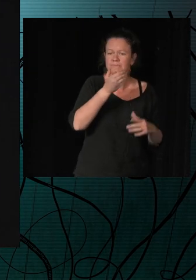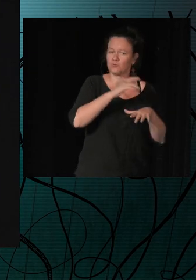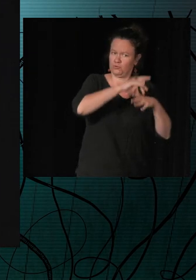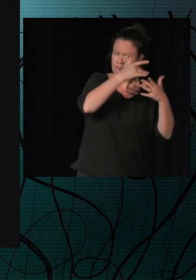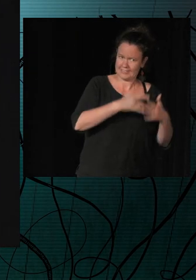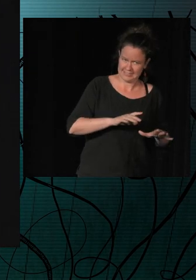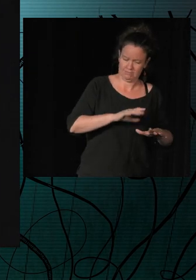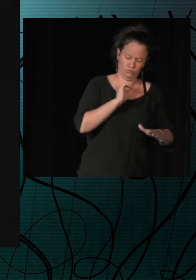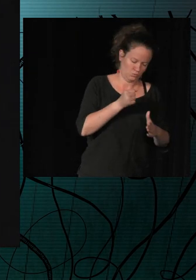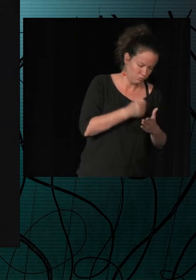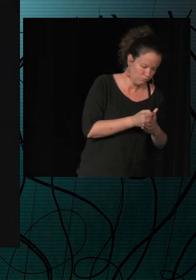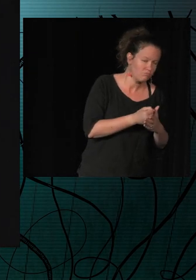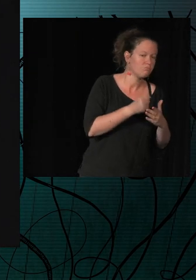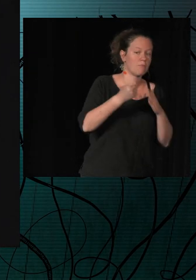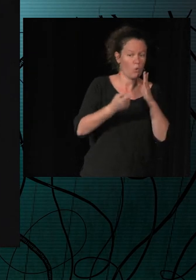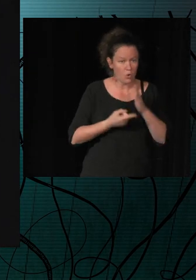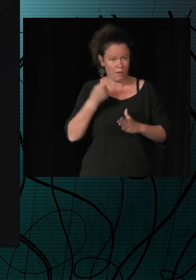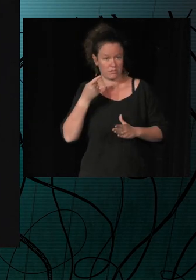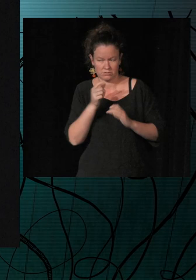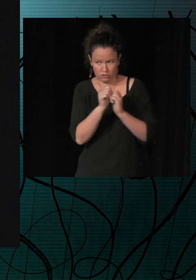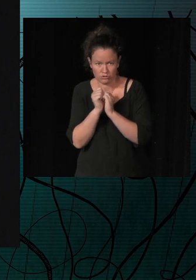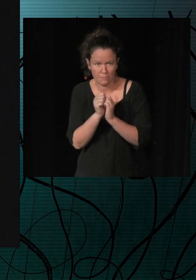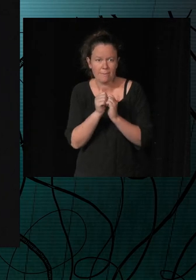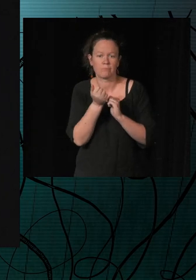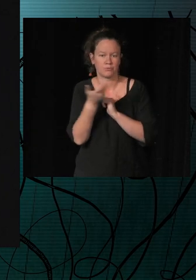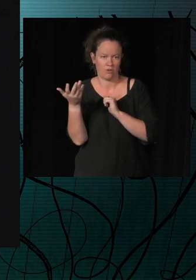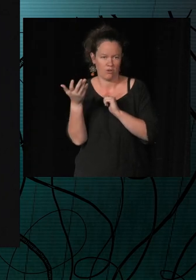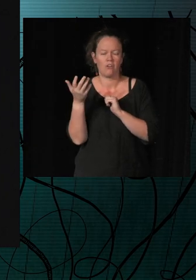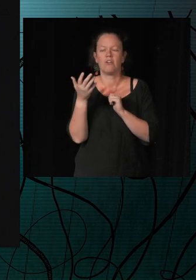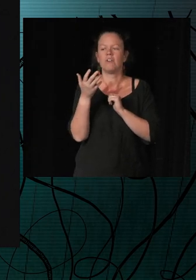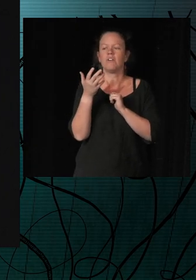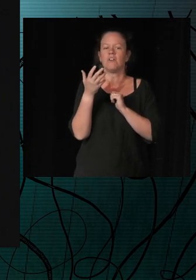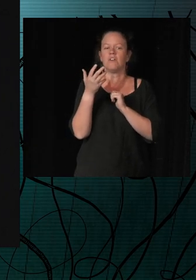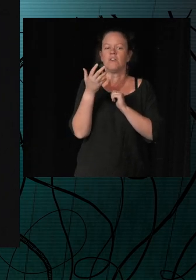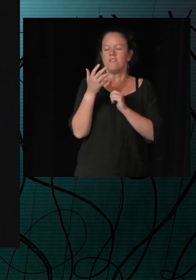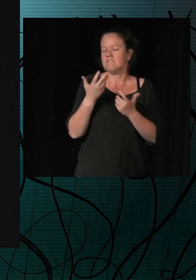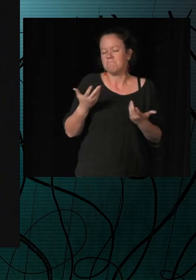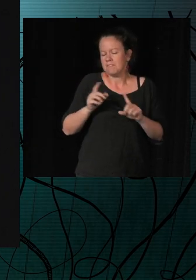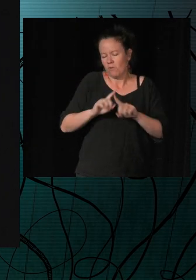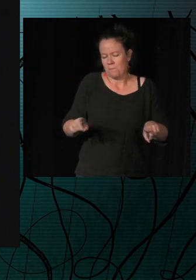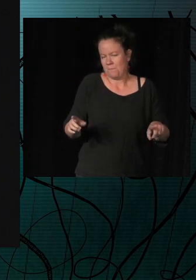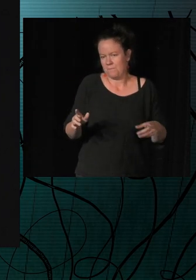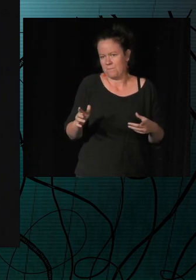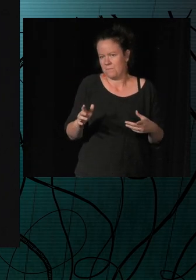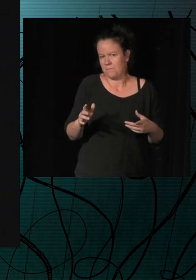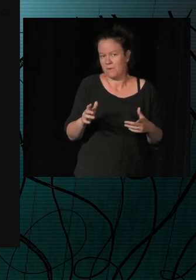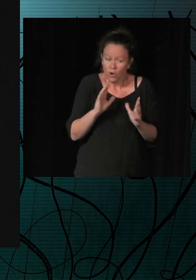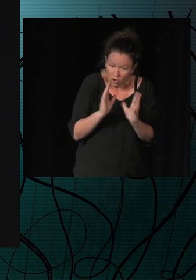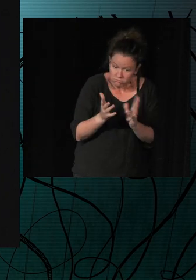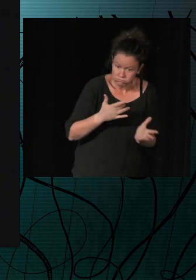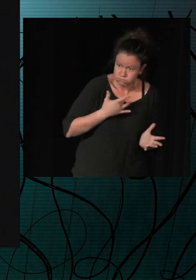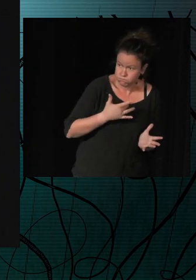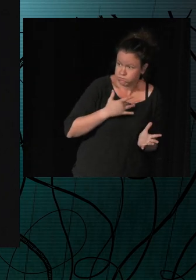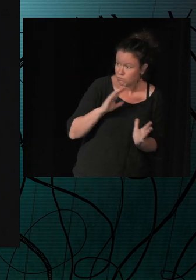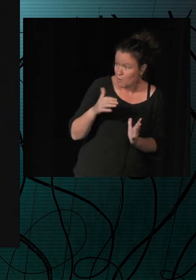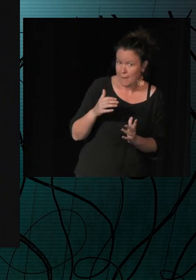mais même par rapport aux expériences quand j'ai refait le même jeu par après tout seul c'était très différent et pas moins enrichissant ça pourit être